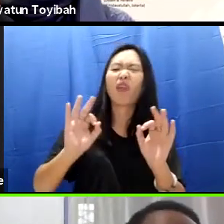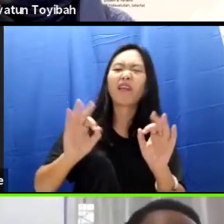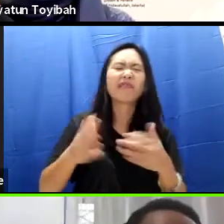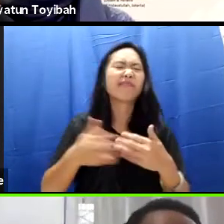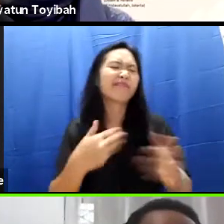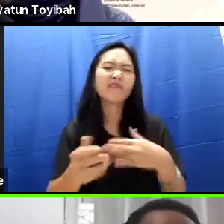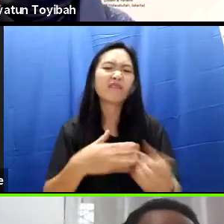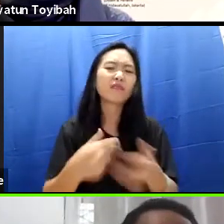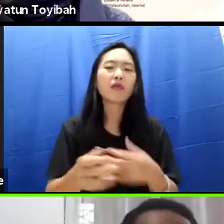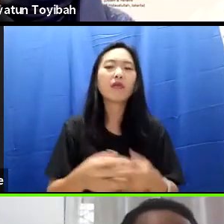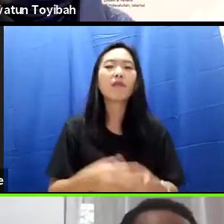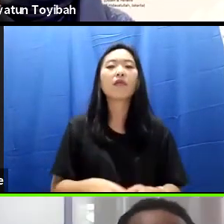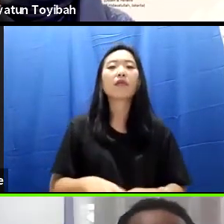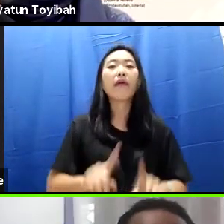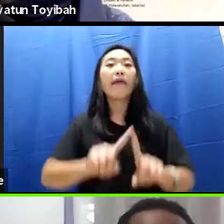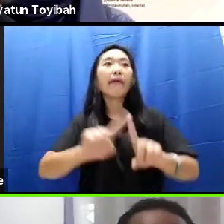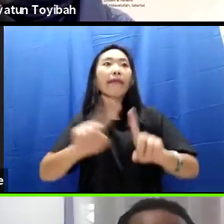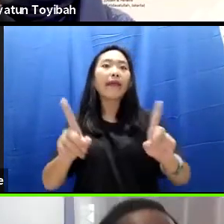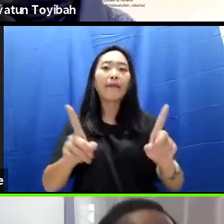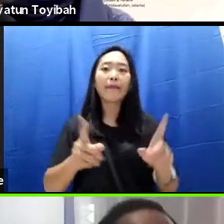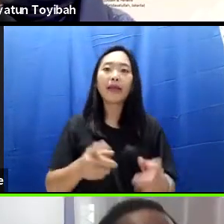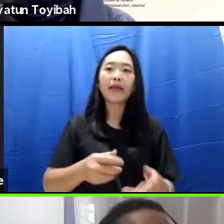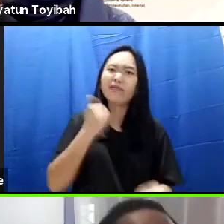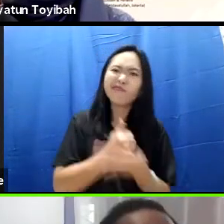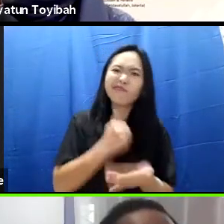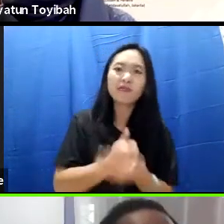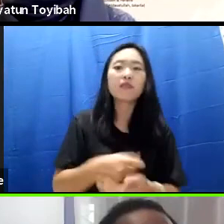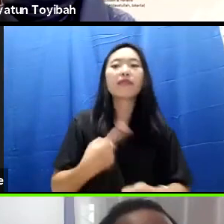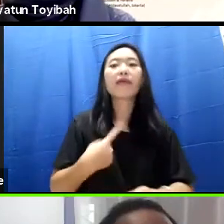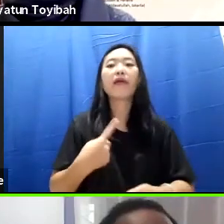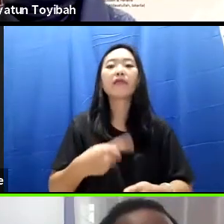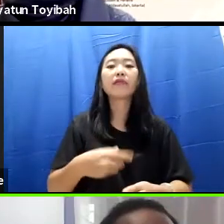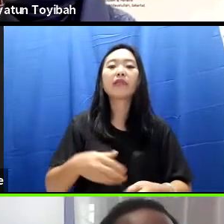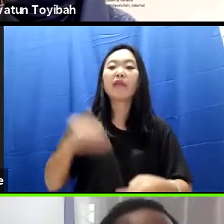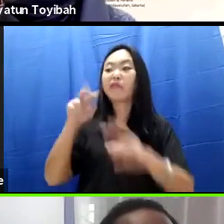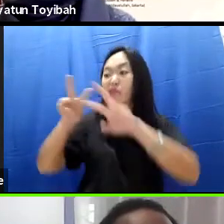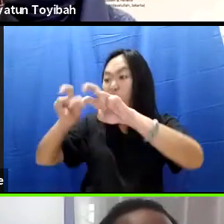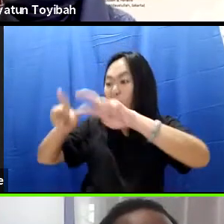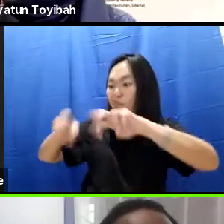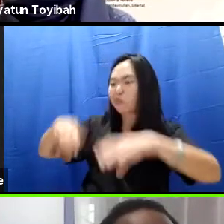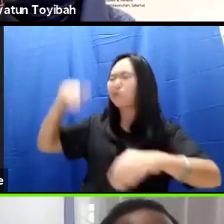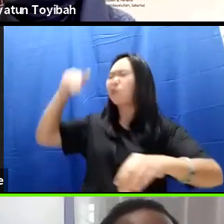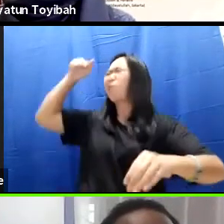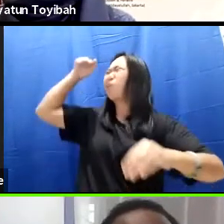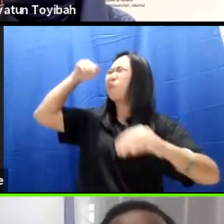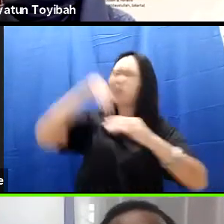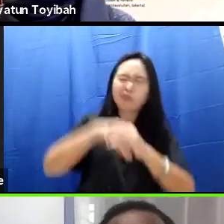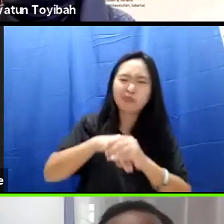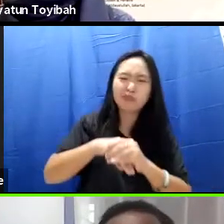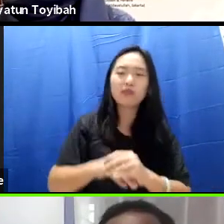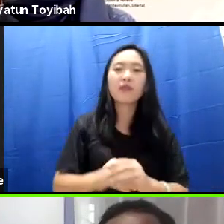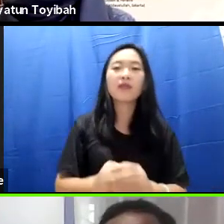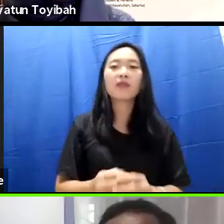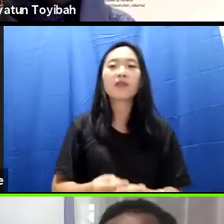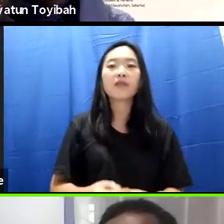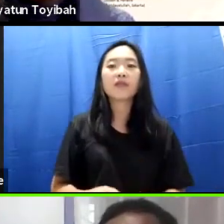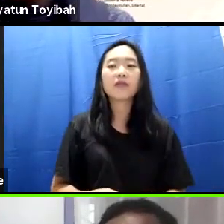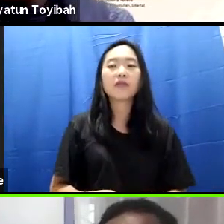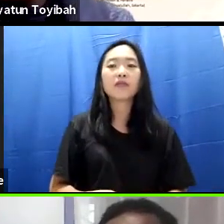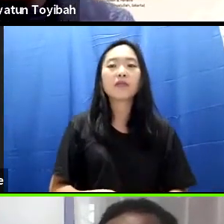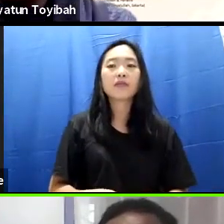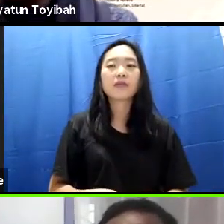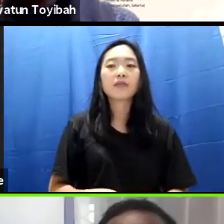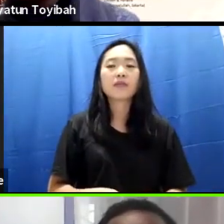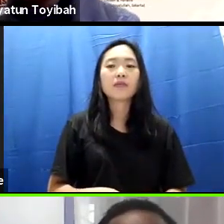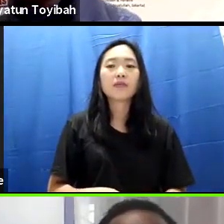telisik lebih dalam itu sebenarnya ada persoalan. Nah, misalnya dalam hal ini sederhana ya, yang tadi saya